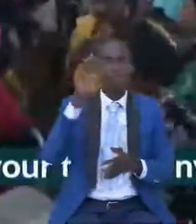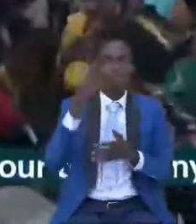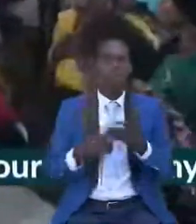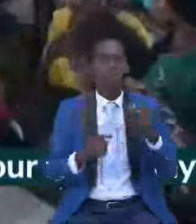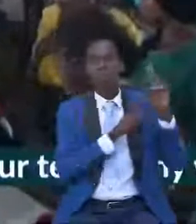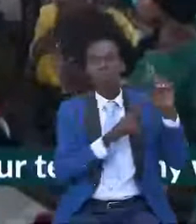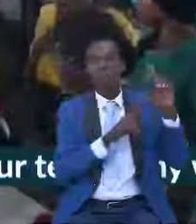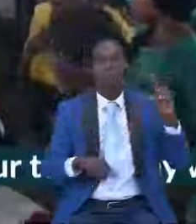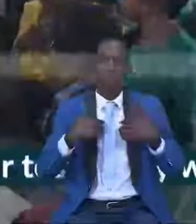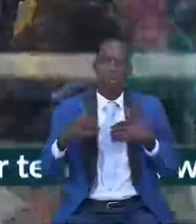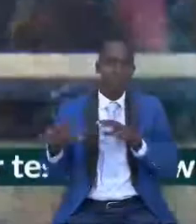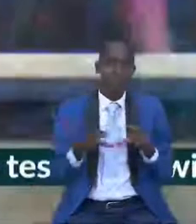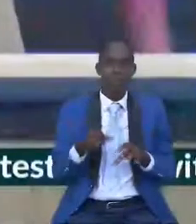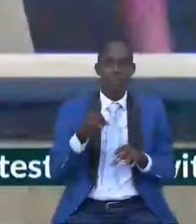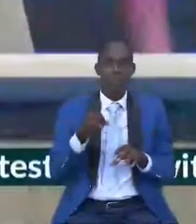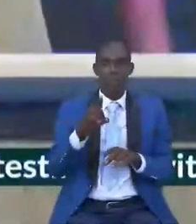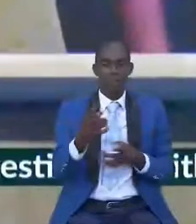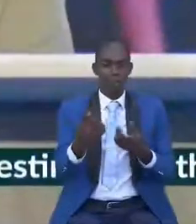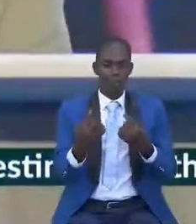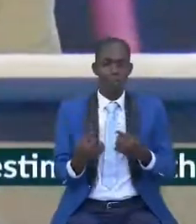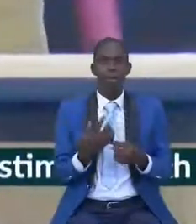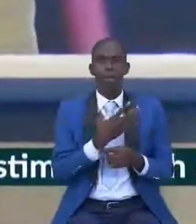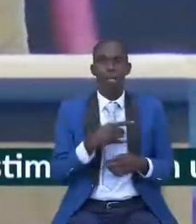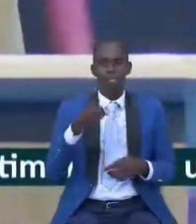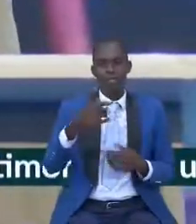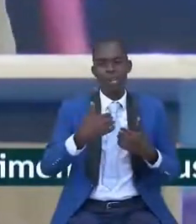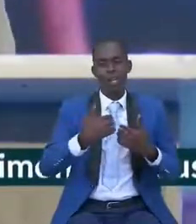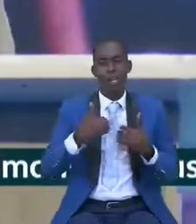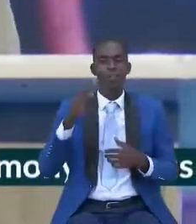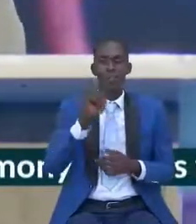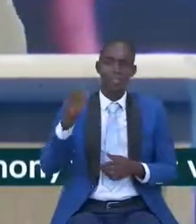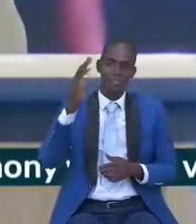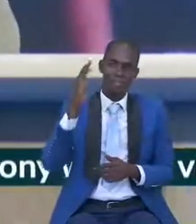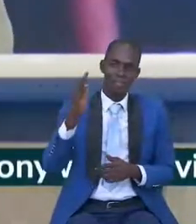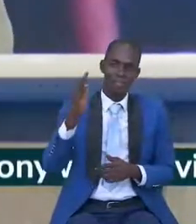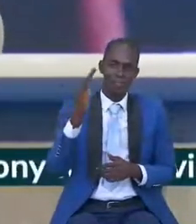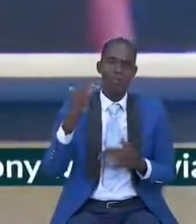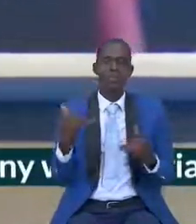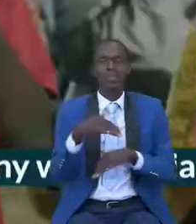Comme tu t'examines et tu vois ce que Dieu a fait, sors, tu as un témoignage.